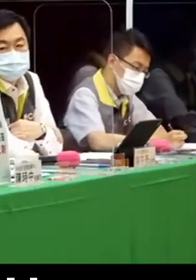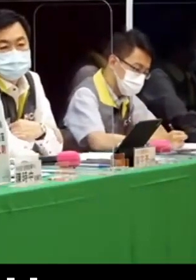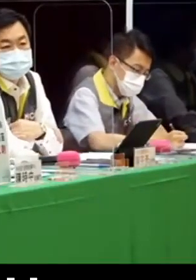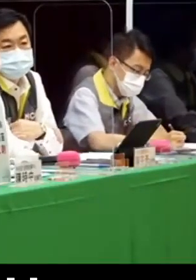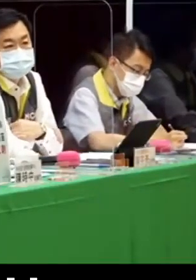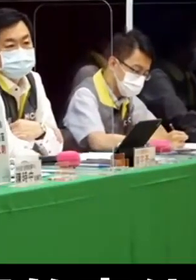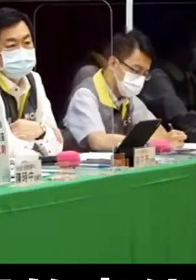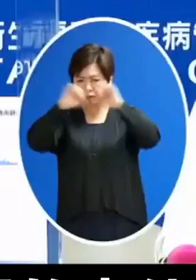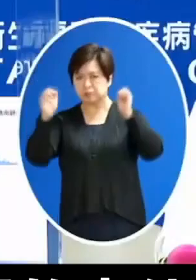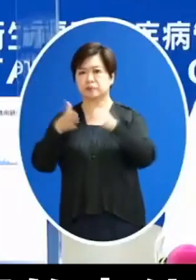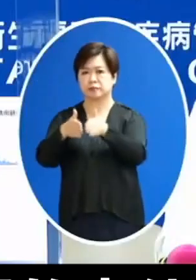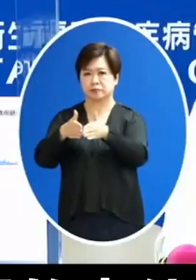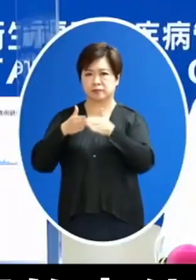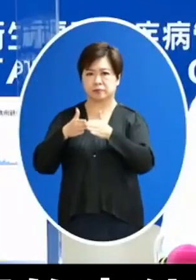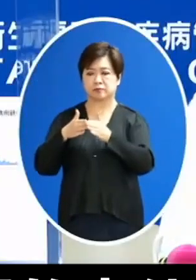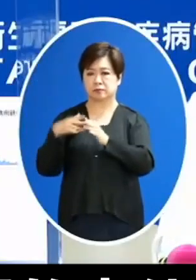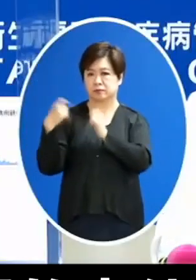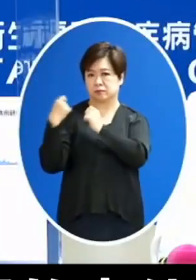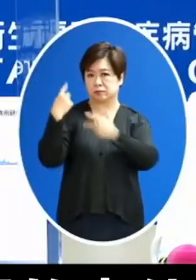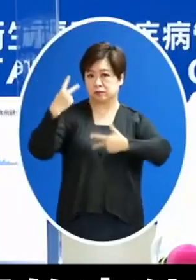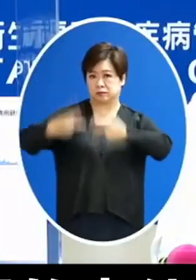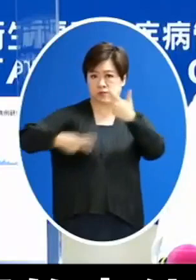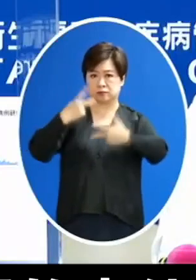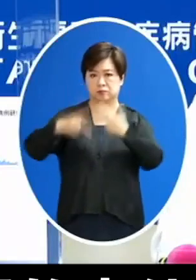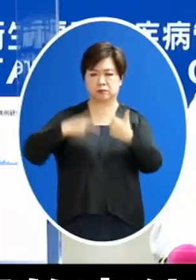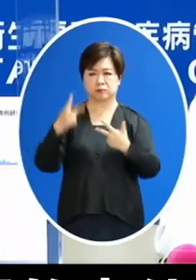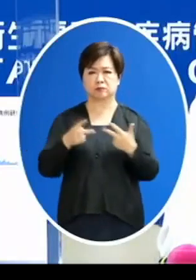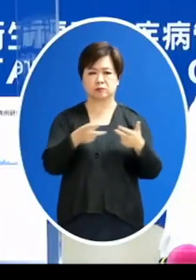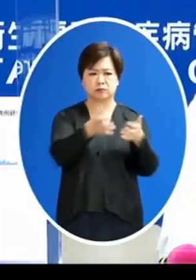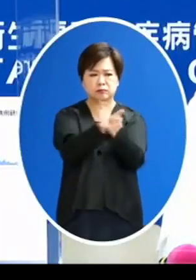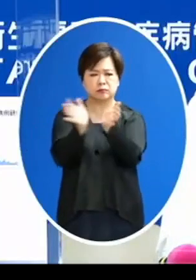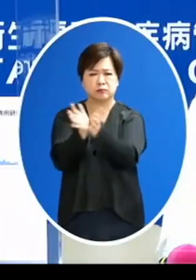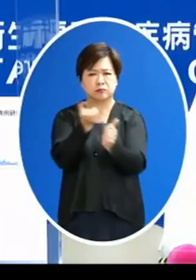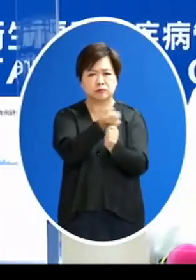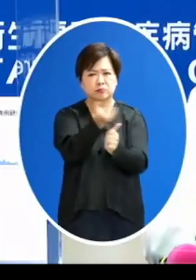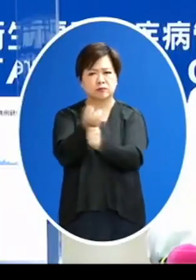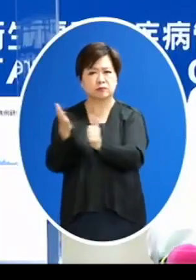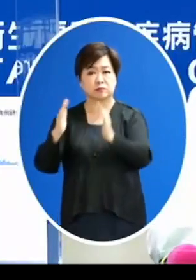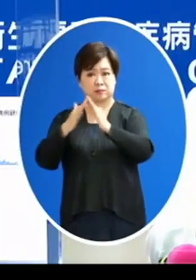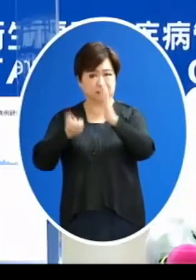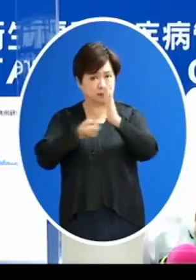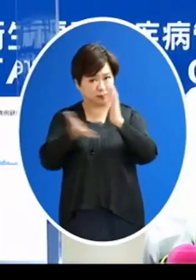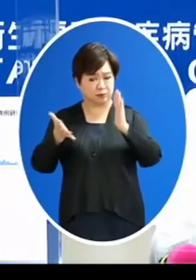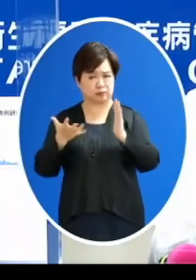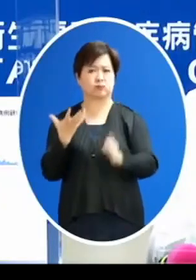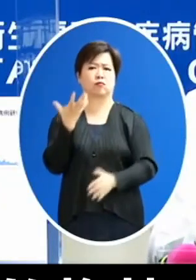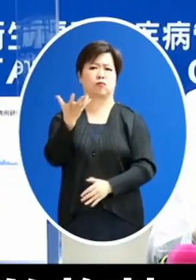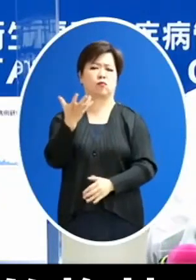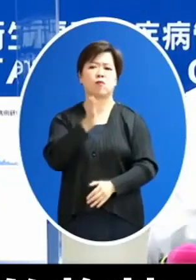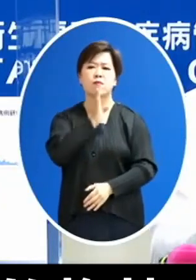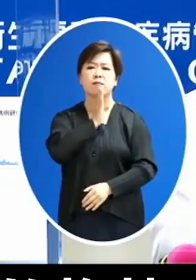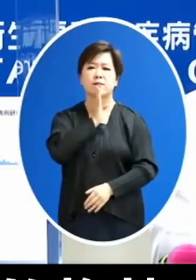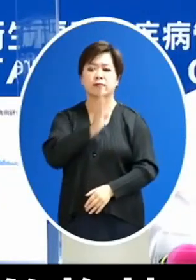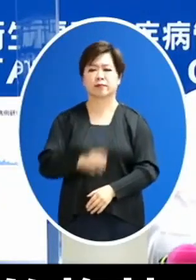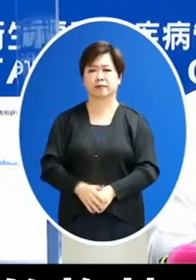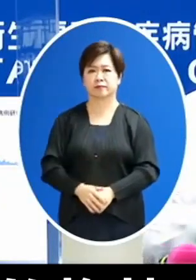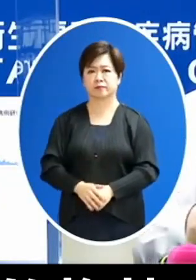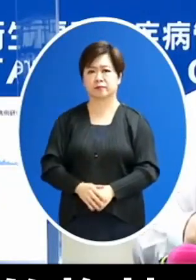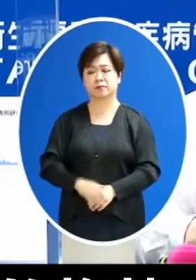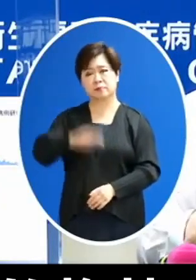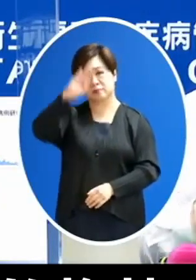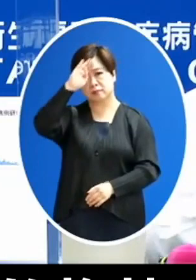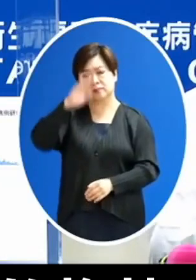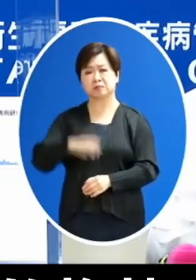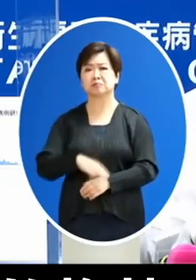下的趋势。 这两周发生的疫情群聚的事件以家庭群聚为主，那病例的年